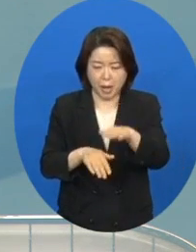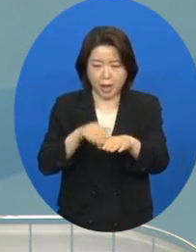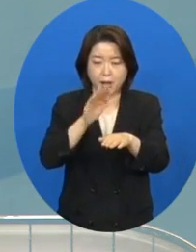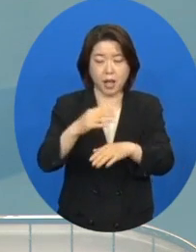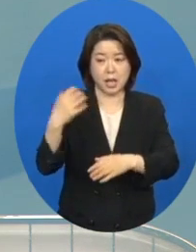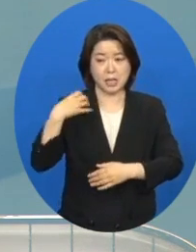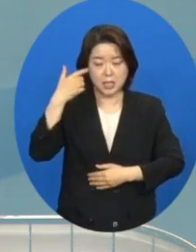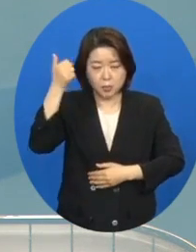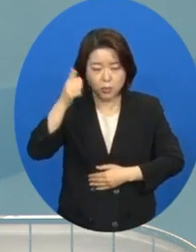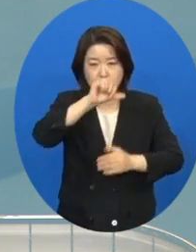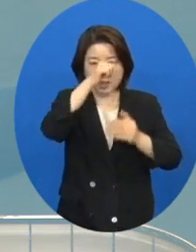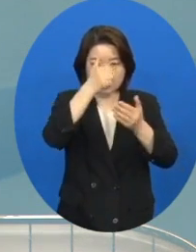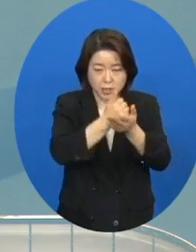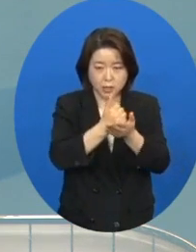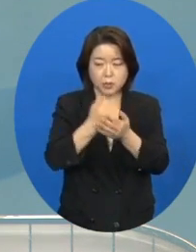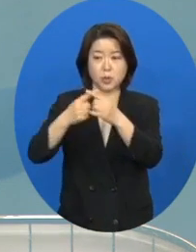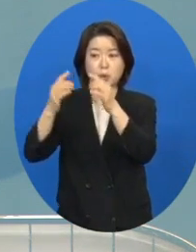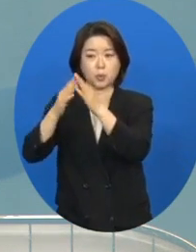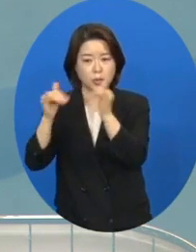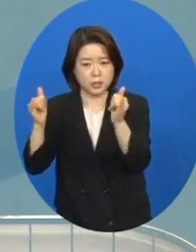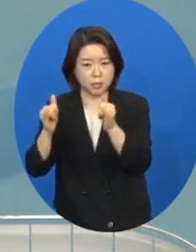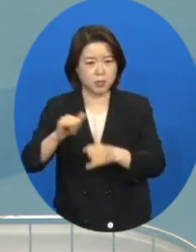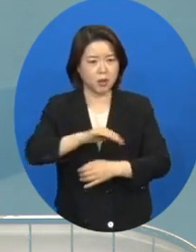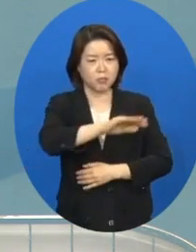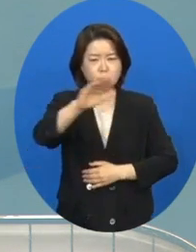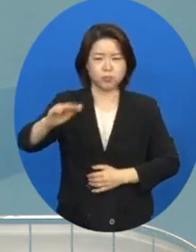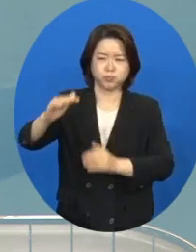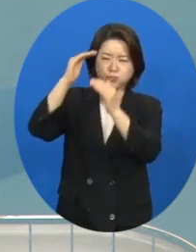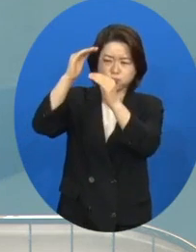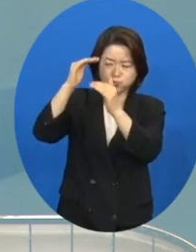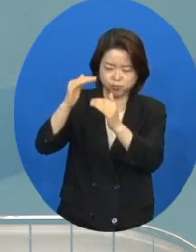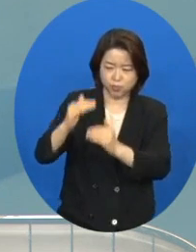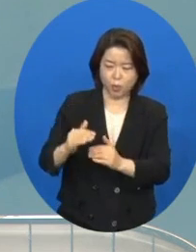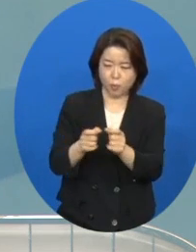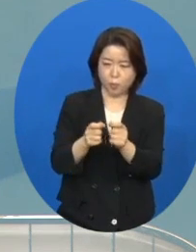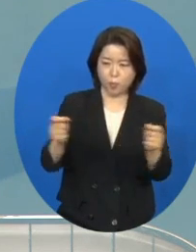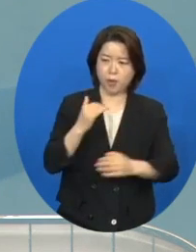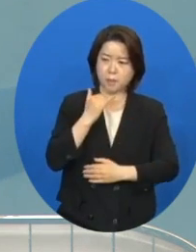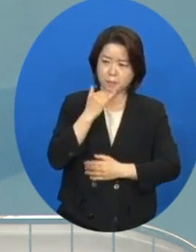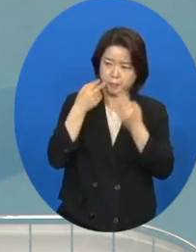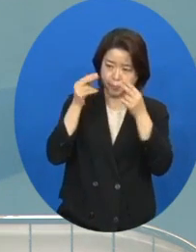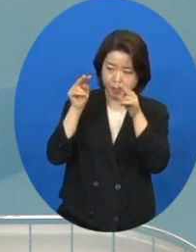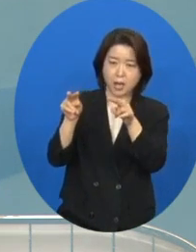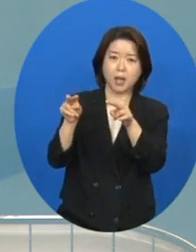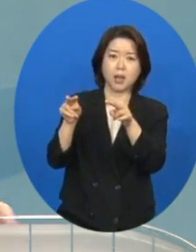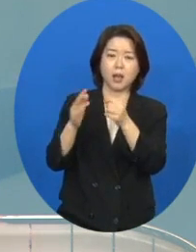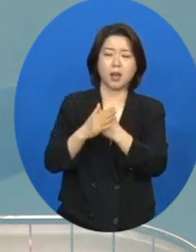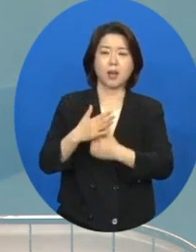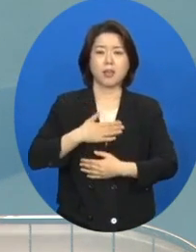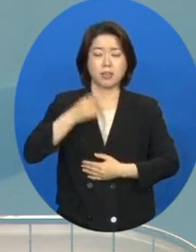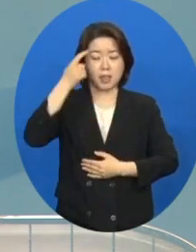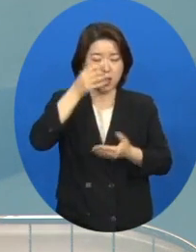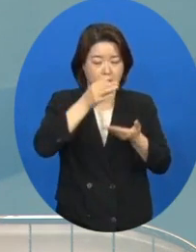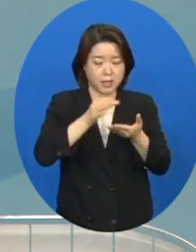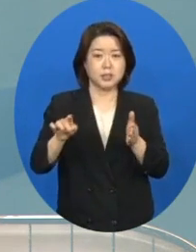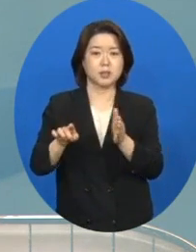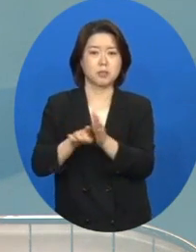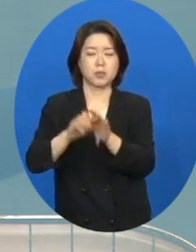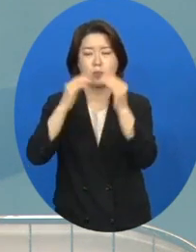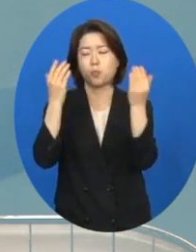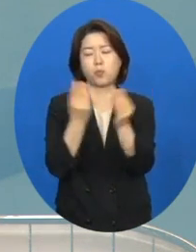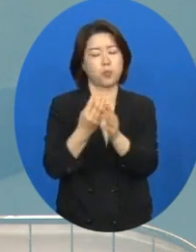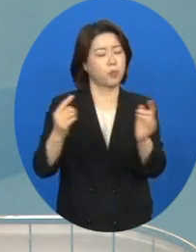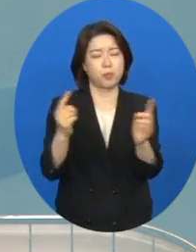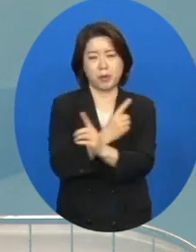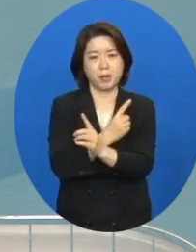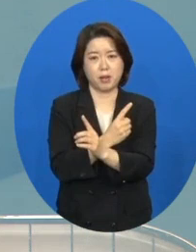담임 목사님과 장로님, 교인들의 모든 과정을 오랜 시간 지켜보면서 제 가치관과 믿음은 완전히